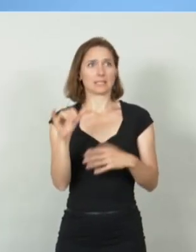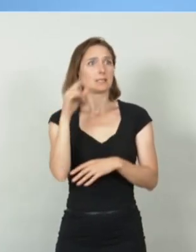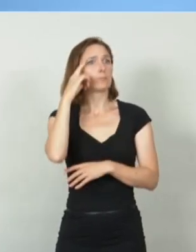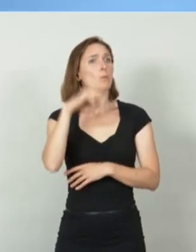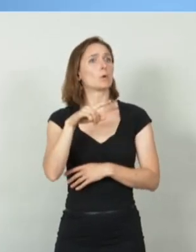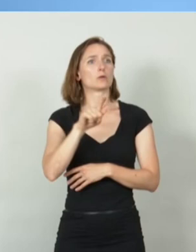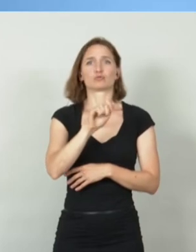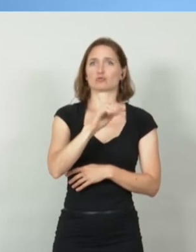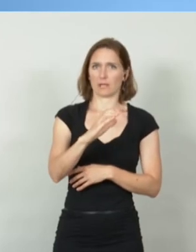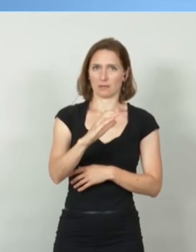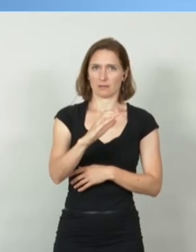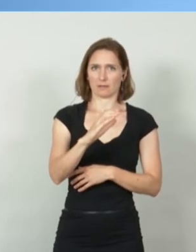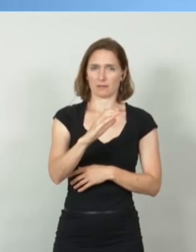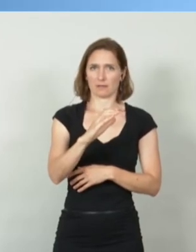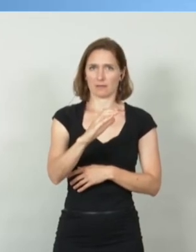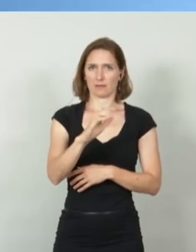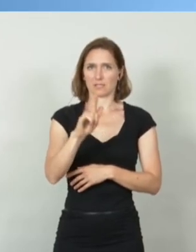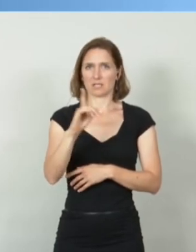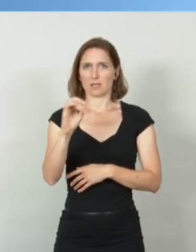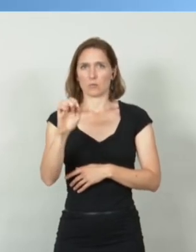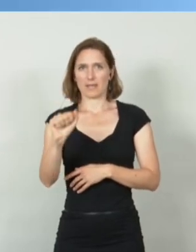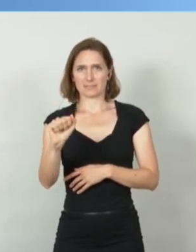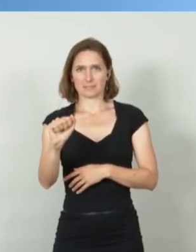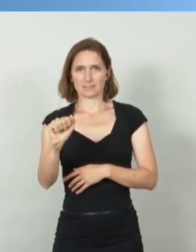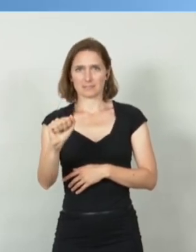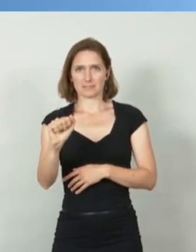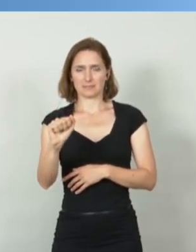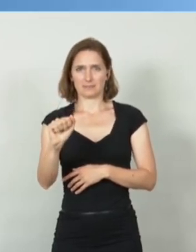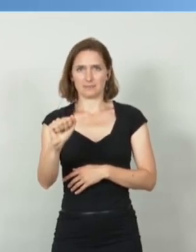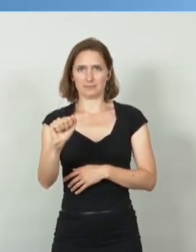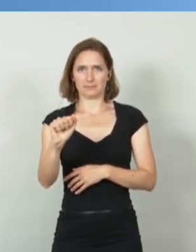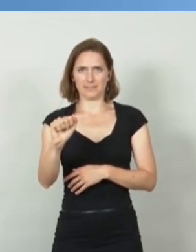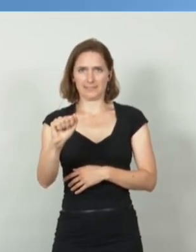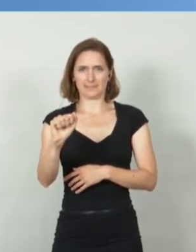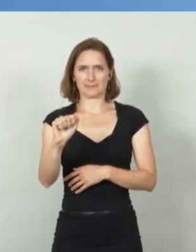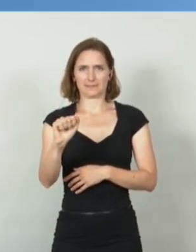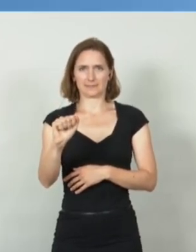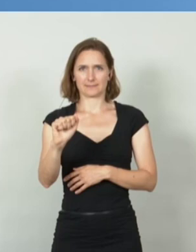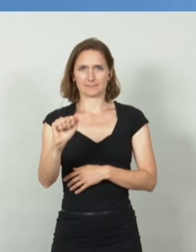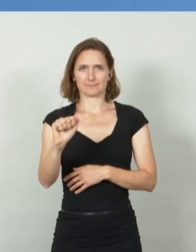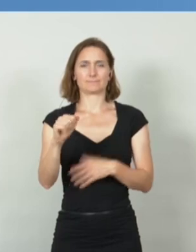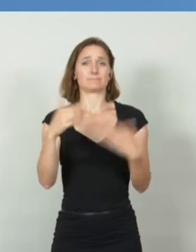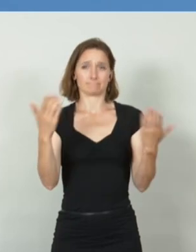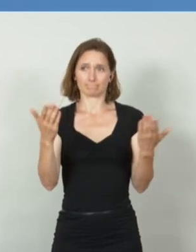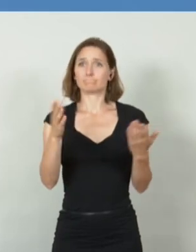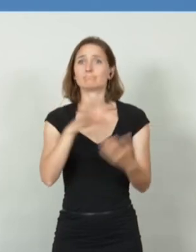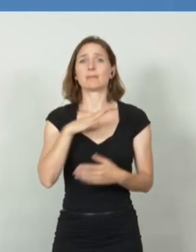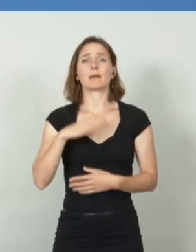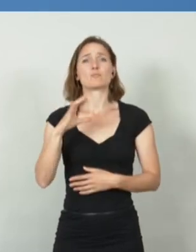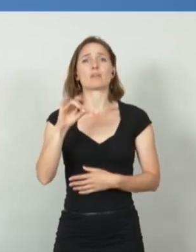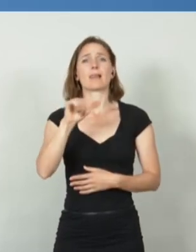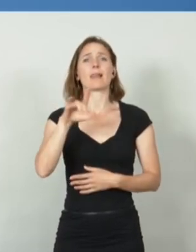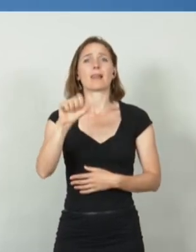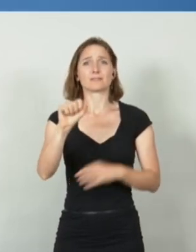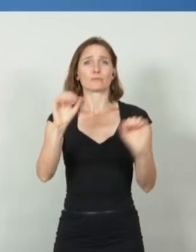Jacques gdes OK et donc intervention de Madame chalat explication de vote oui